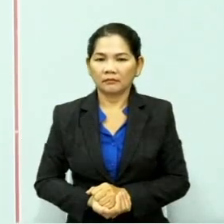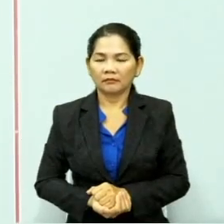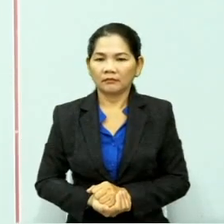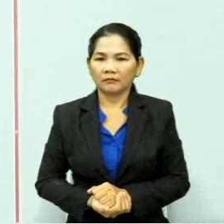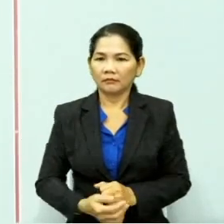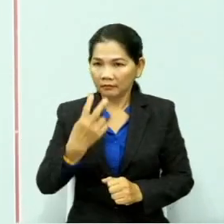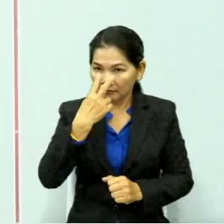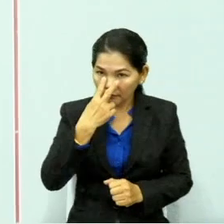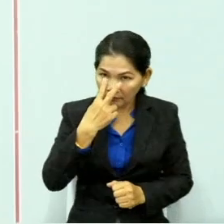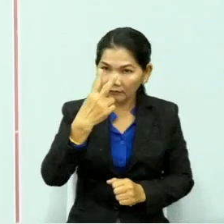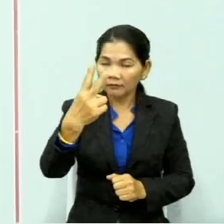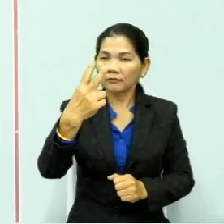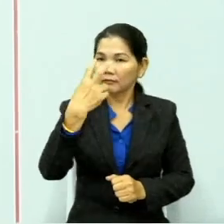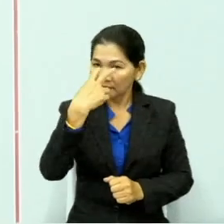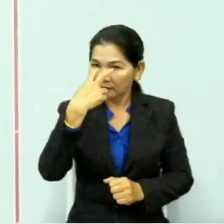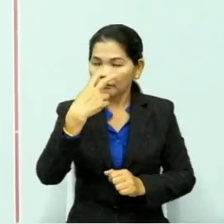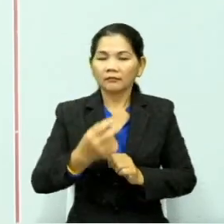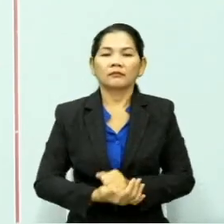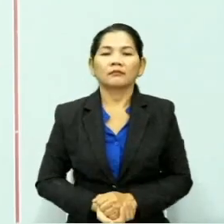sai nê tra